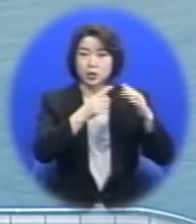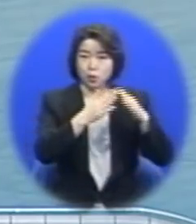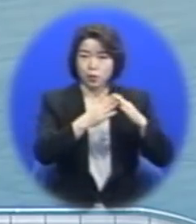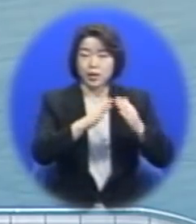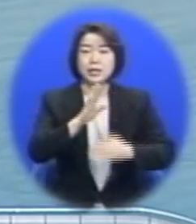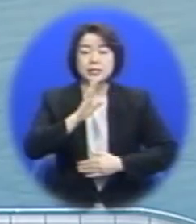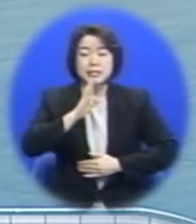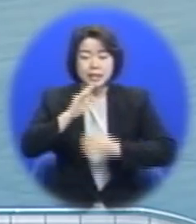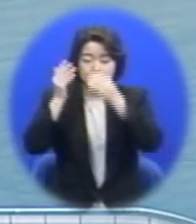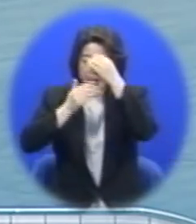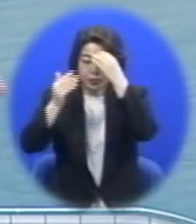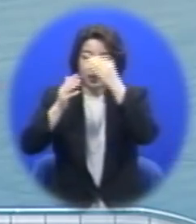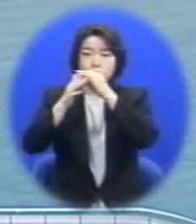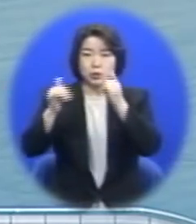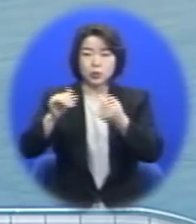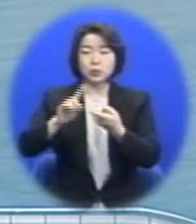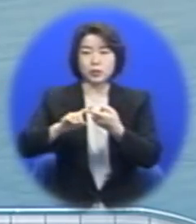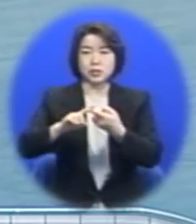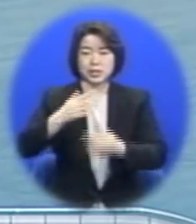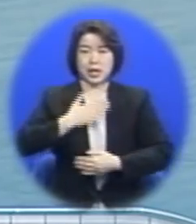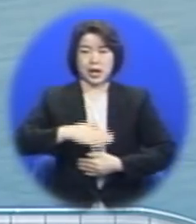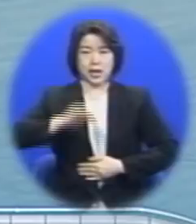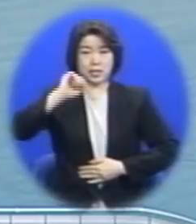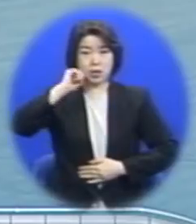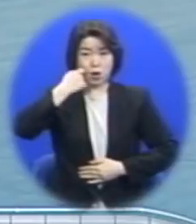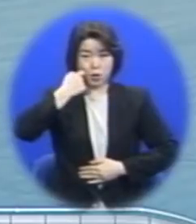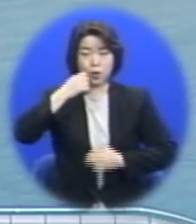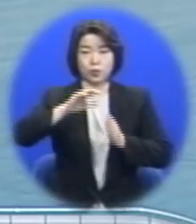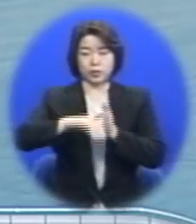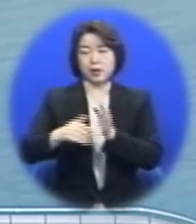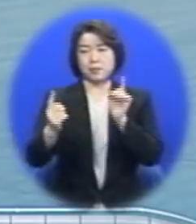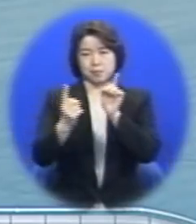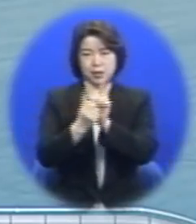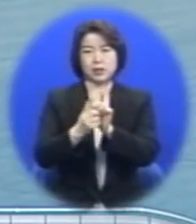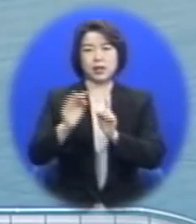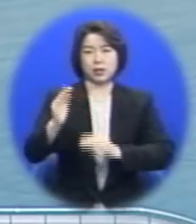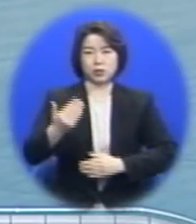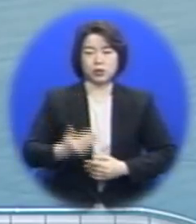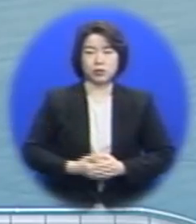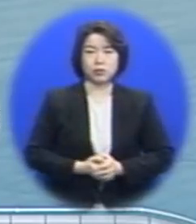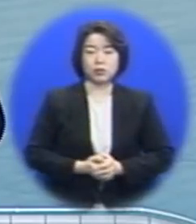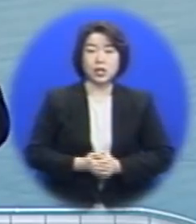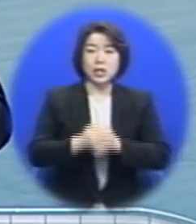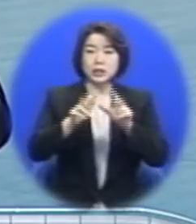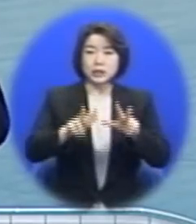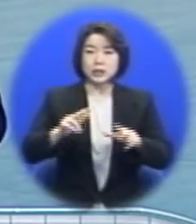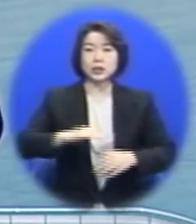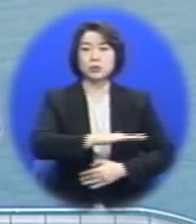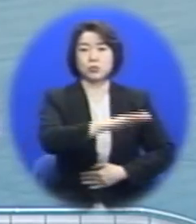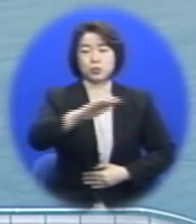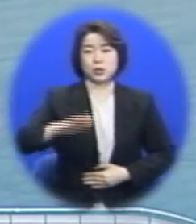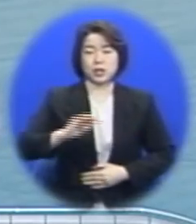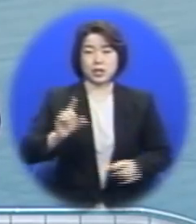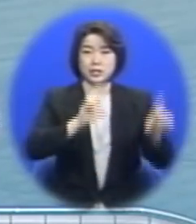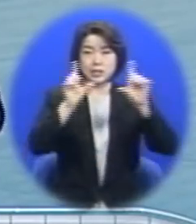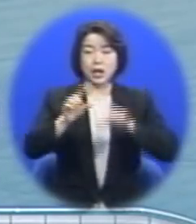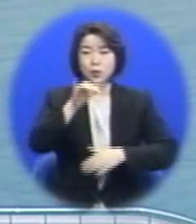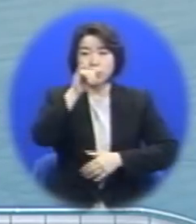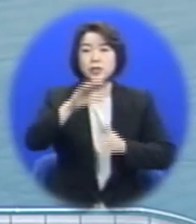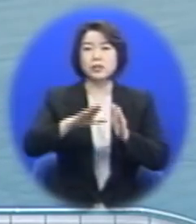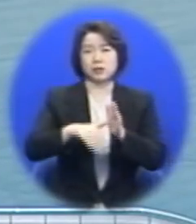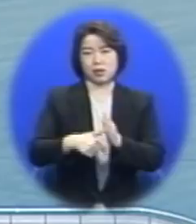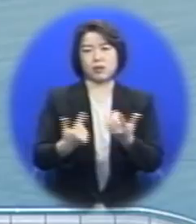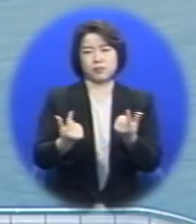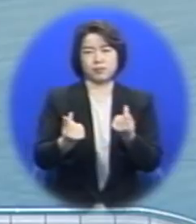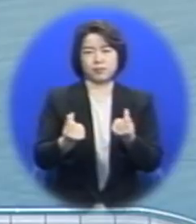참 성도인지 알기 어려운 때를 만나게 될 거라는 겁니다. 지금 우리가 살고 있는 때가 바로